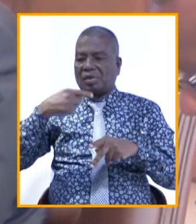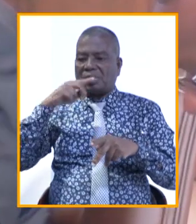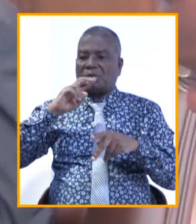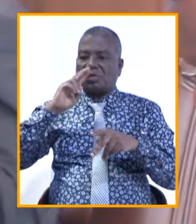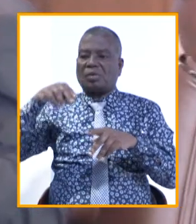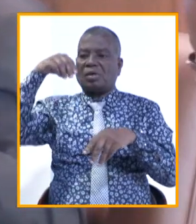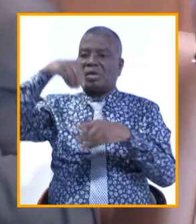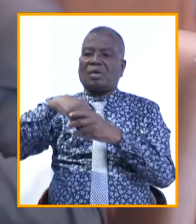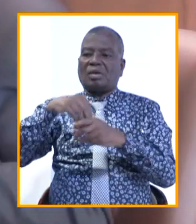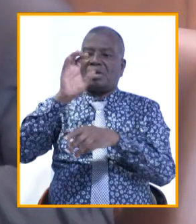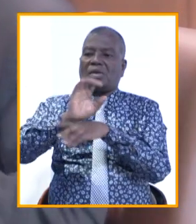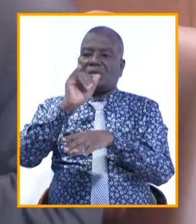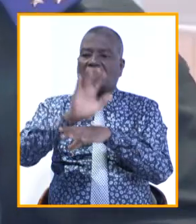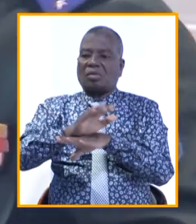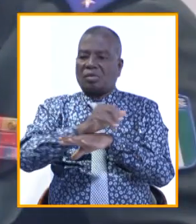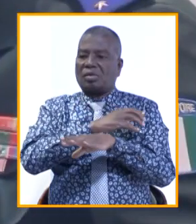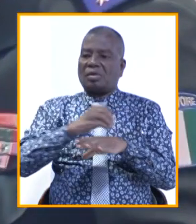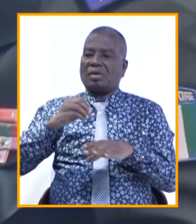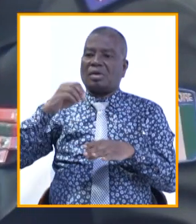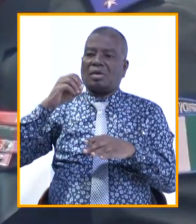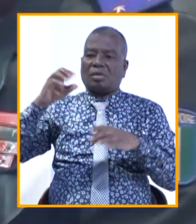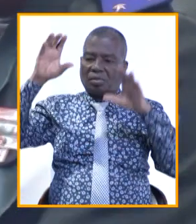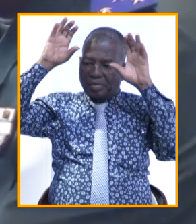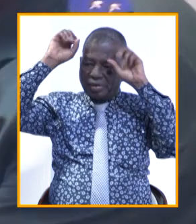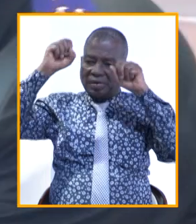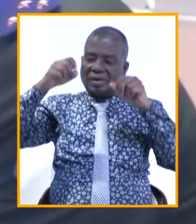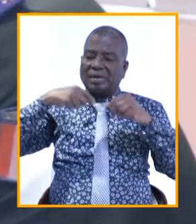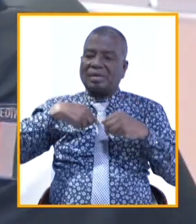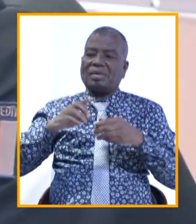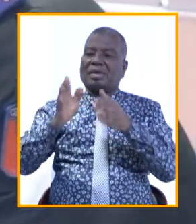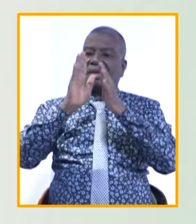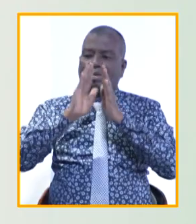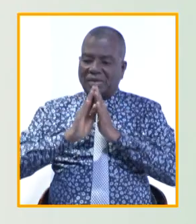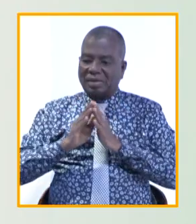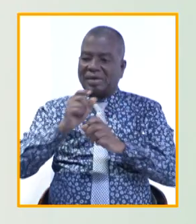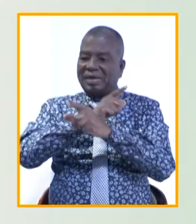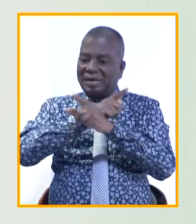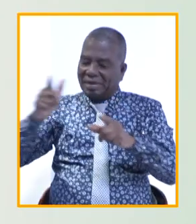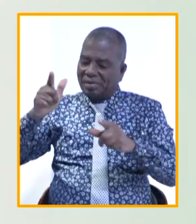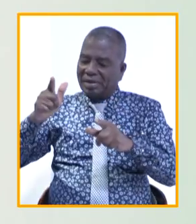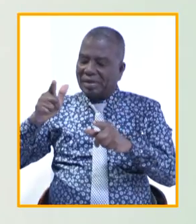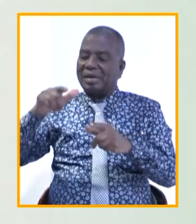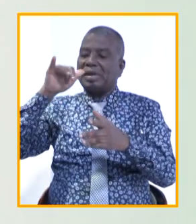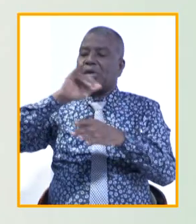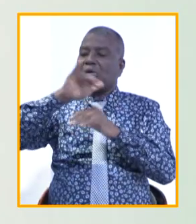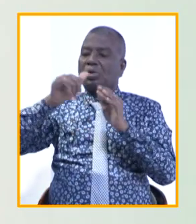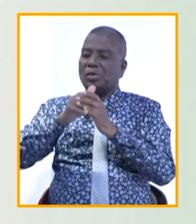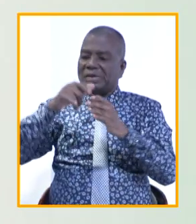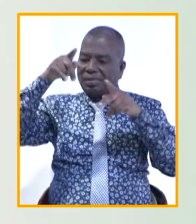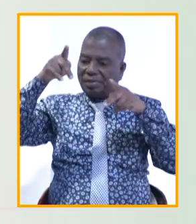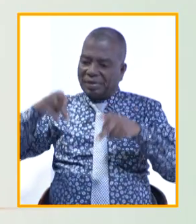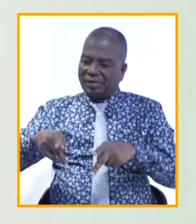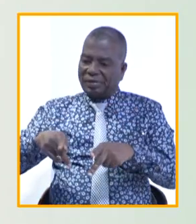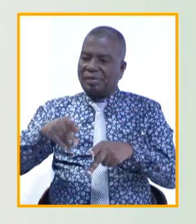prise d'otage et exigé la libération sans délai des militaires détenus, annonçant lors du dernier Conseil national de sécurité